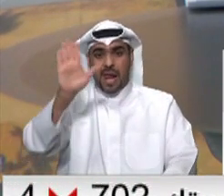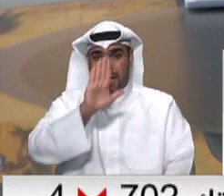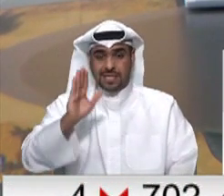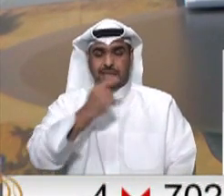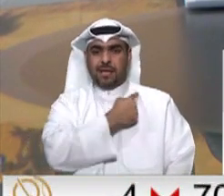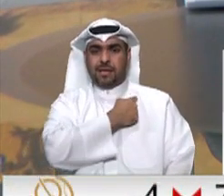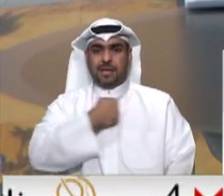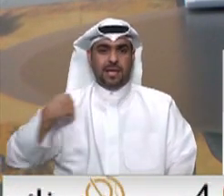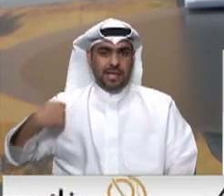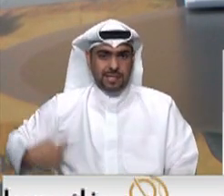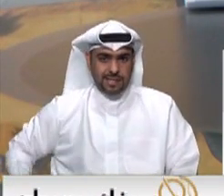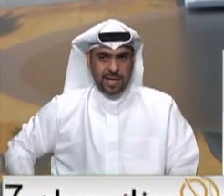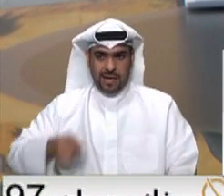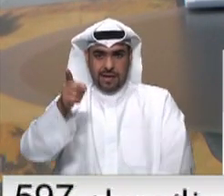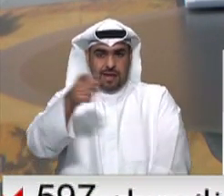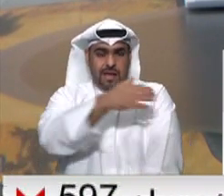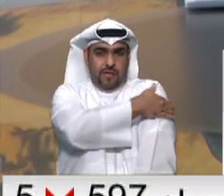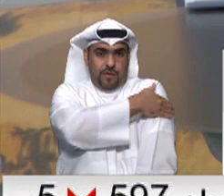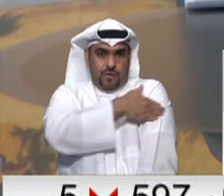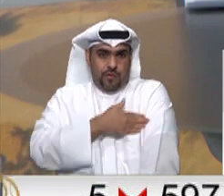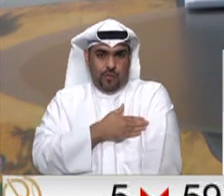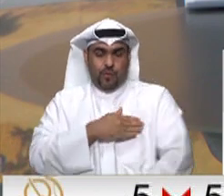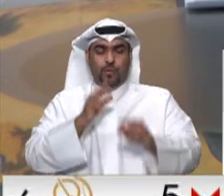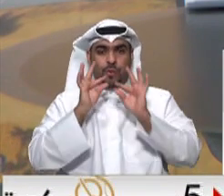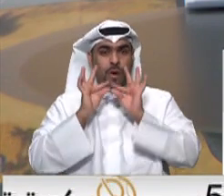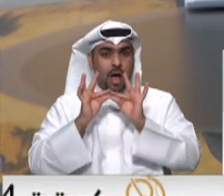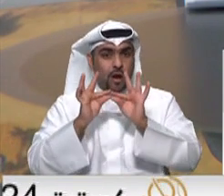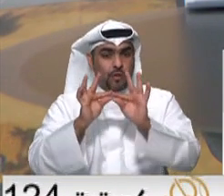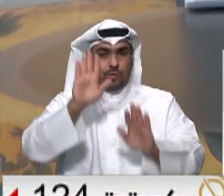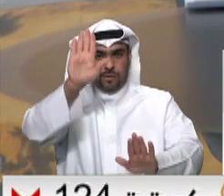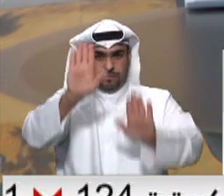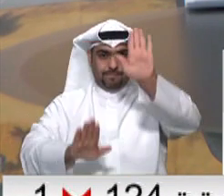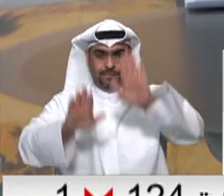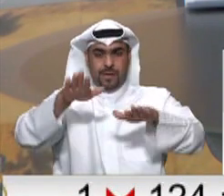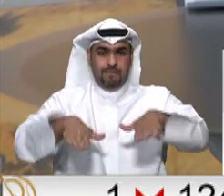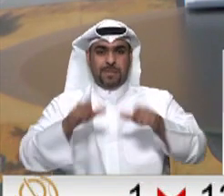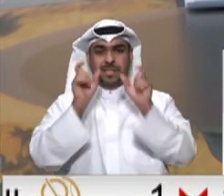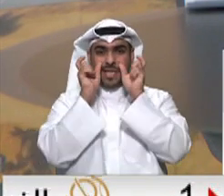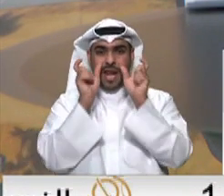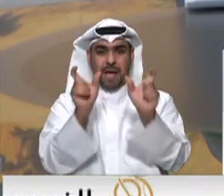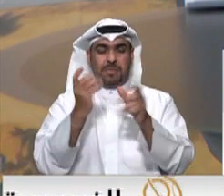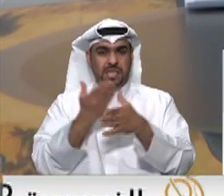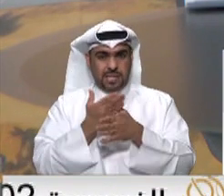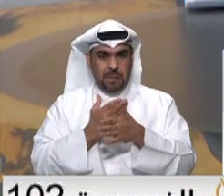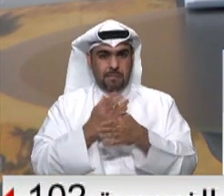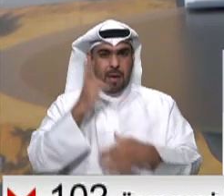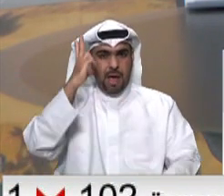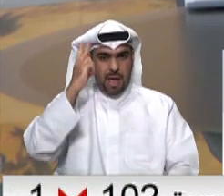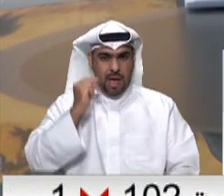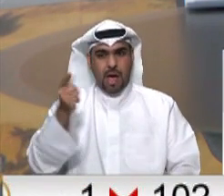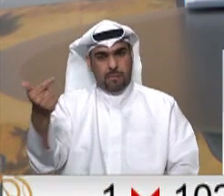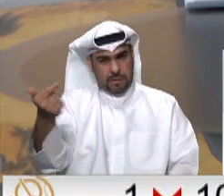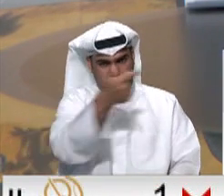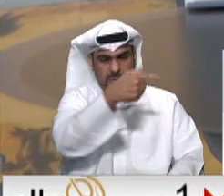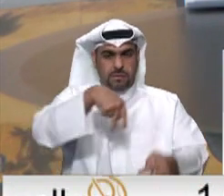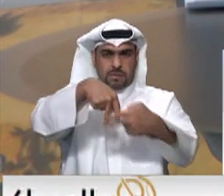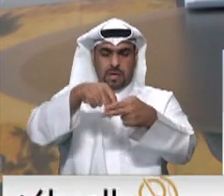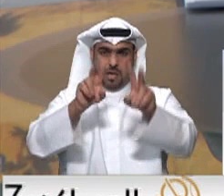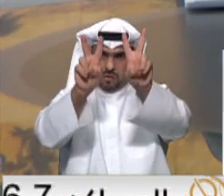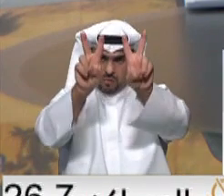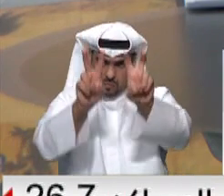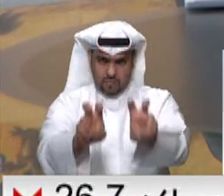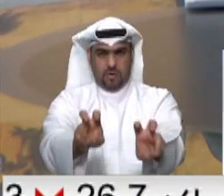دائمة العضوية في مجلس الأمن، وتهدف إلى الضغط من أجل إنهاء انتهاكات الاحتلال الإسرائيلي في قطاع غزة